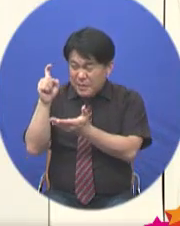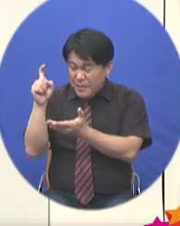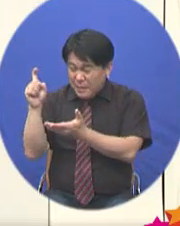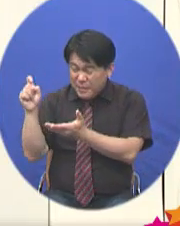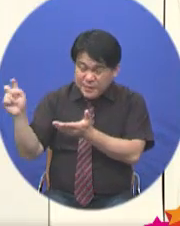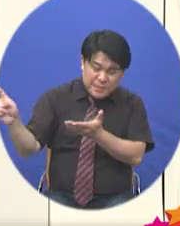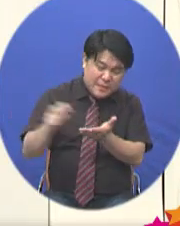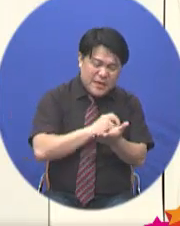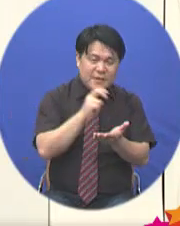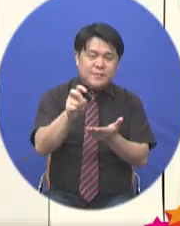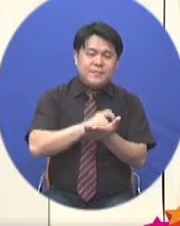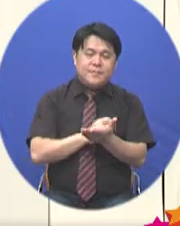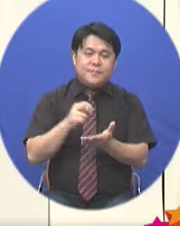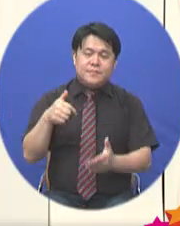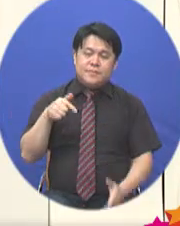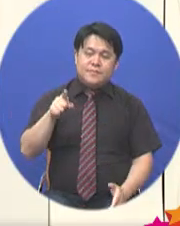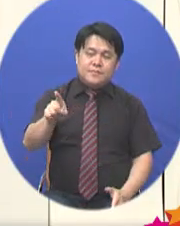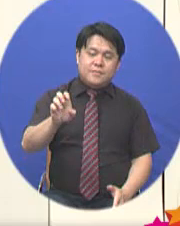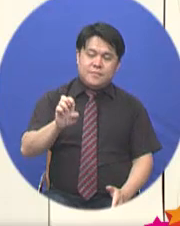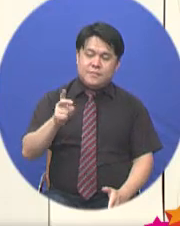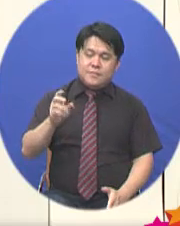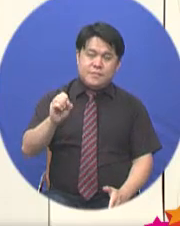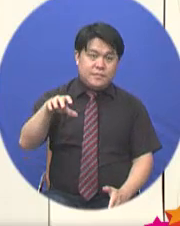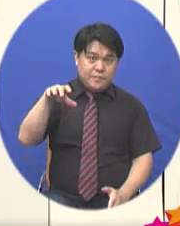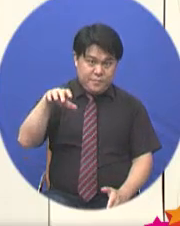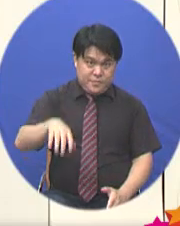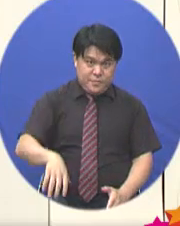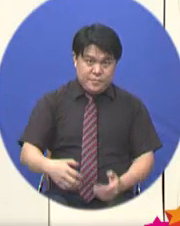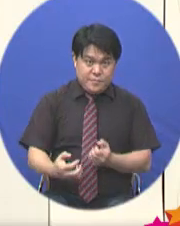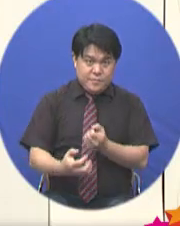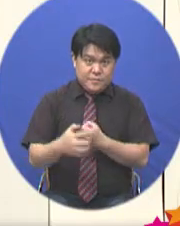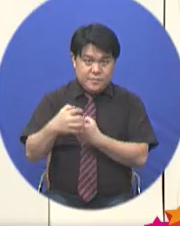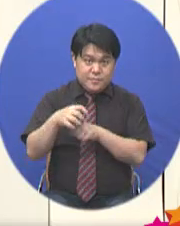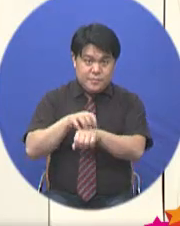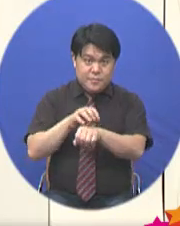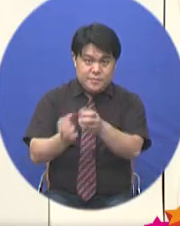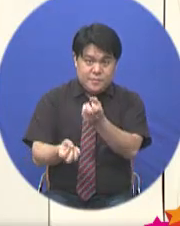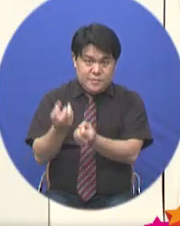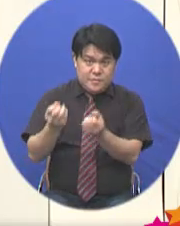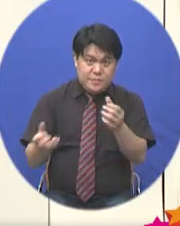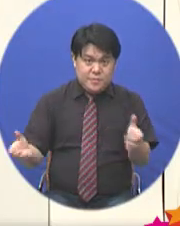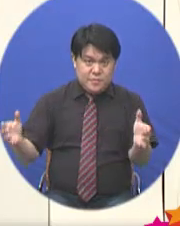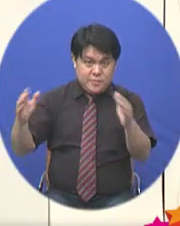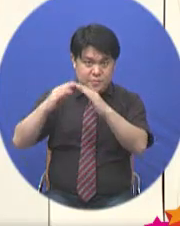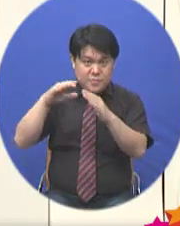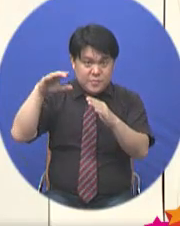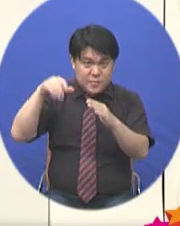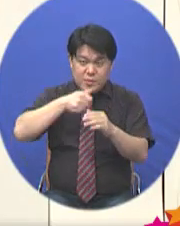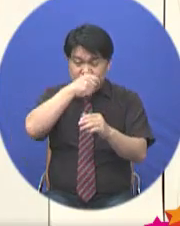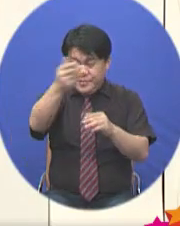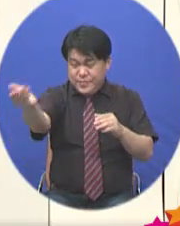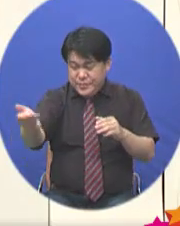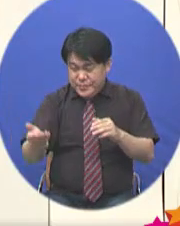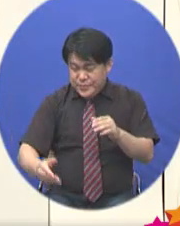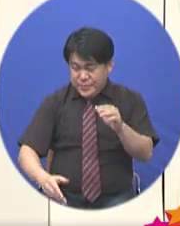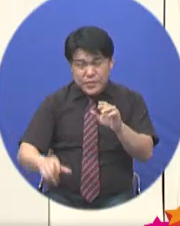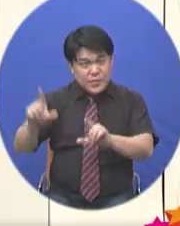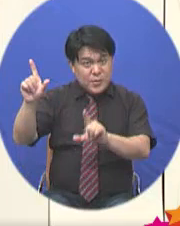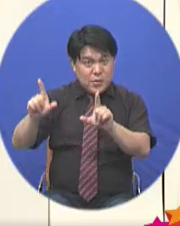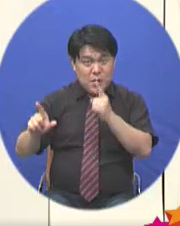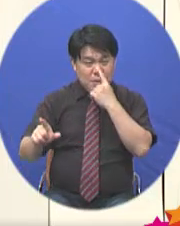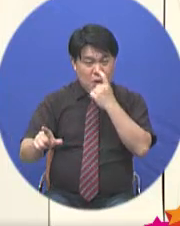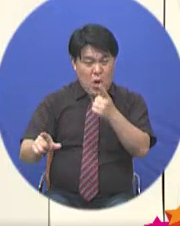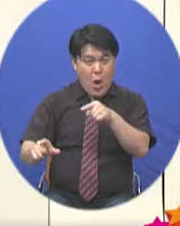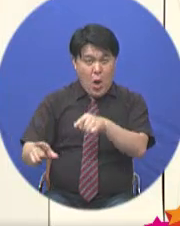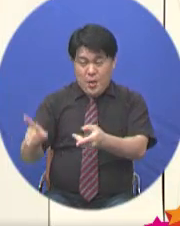네. 가평 그 운악산 감자탕, 아유, 그 다들. 정경미 씨가 또 비 온 그 물 내려가는 그 멋진